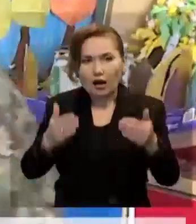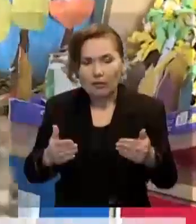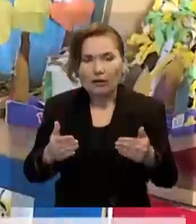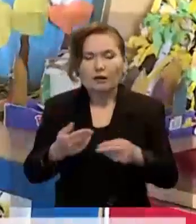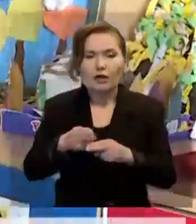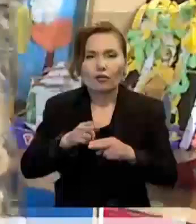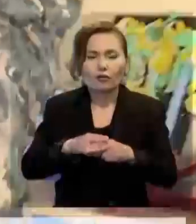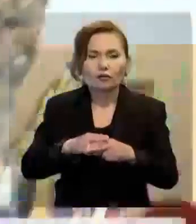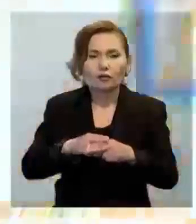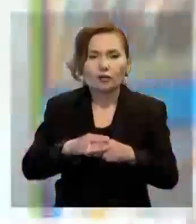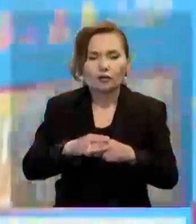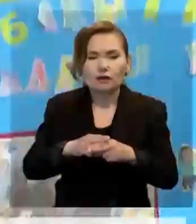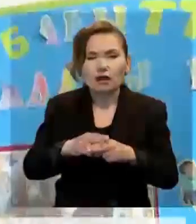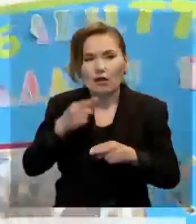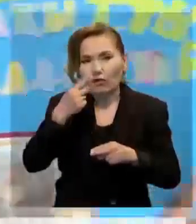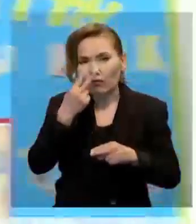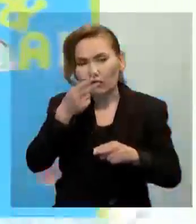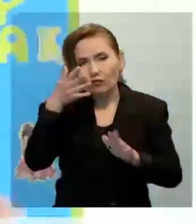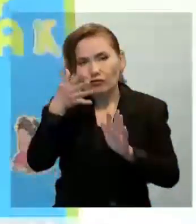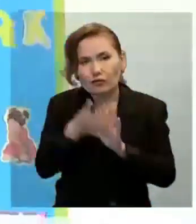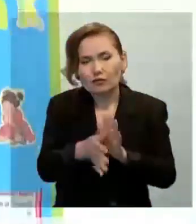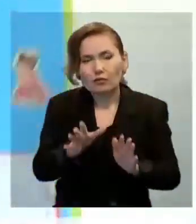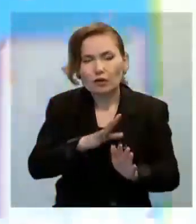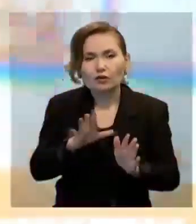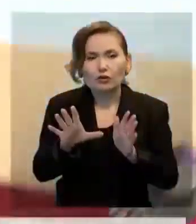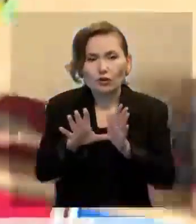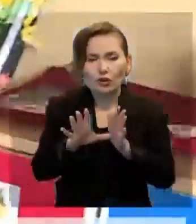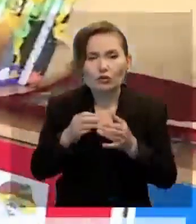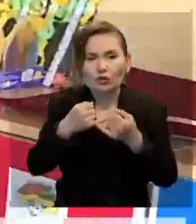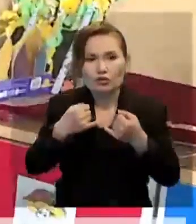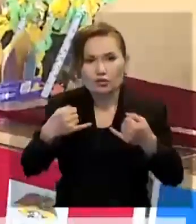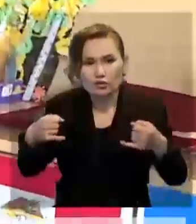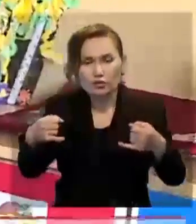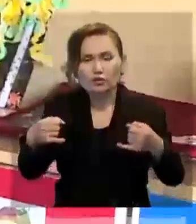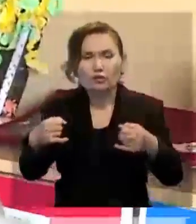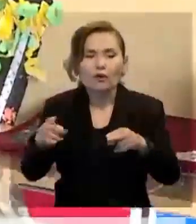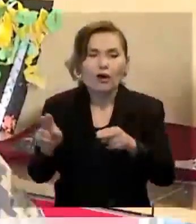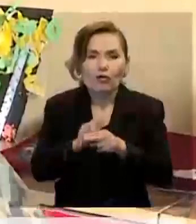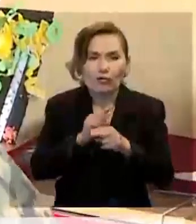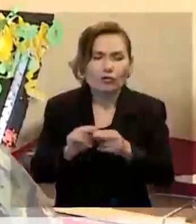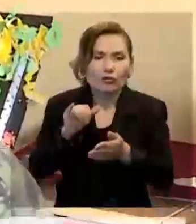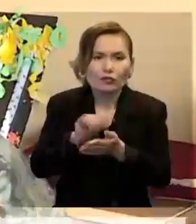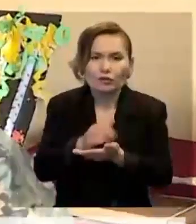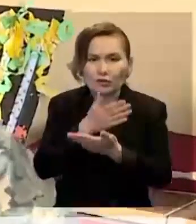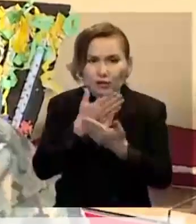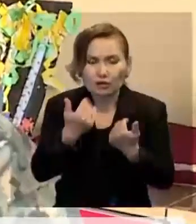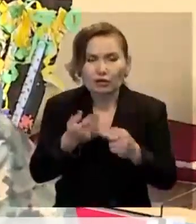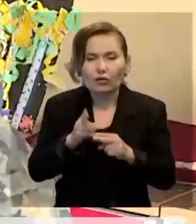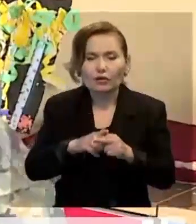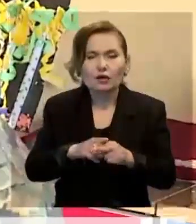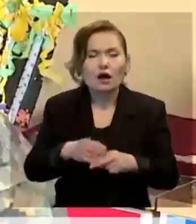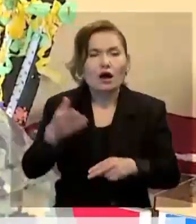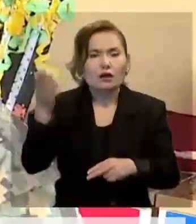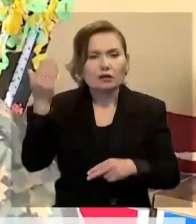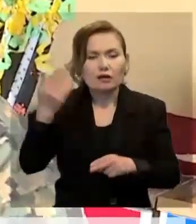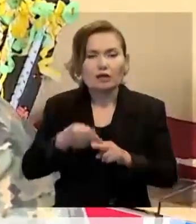ешқандай тоқтың жүйесі бар мына жерде. Сол тоқтың бәрін қайтадан істемеген, оны ағытпаған су өтті. Біздің кезінде мына